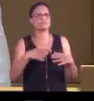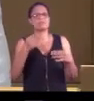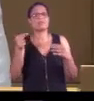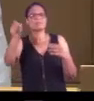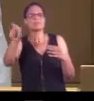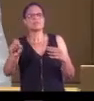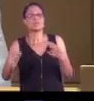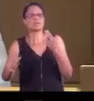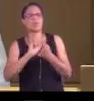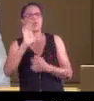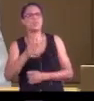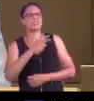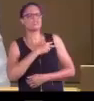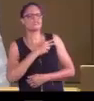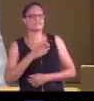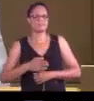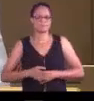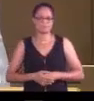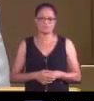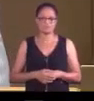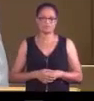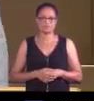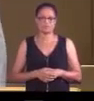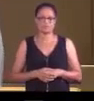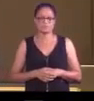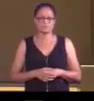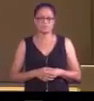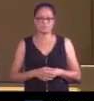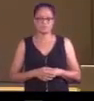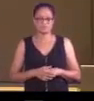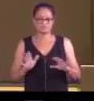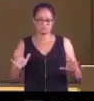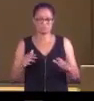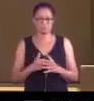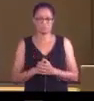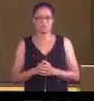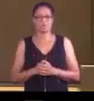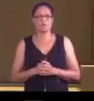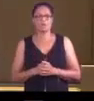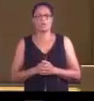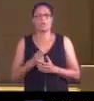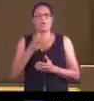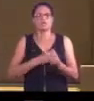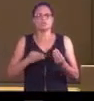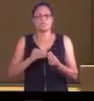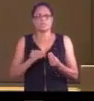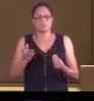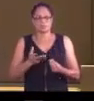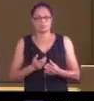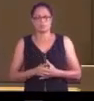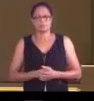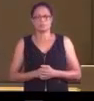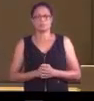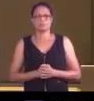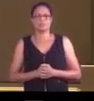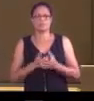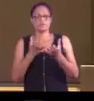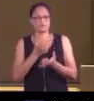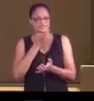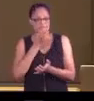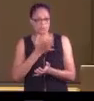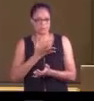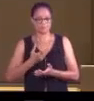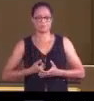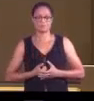comprenez? Bien. Alors, je termine mon propos. Je voulais donc dire